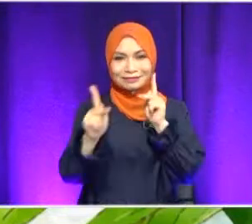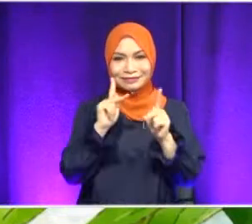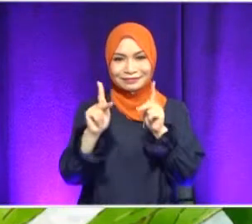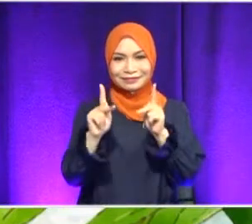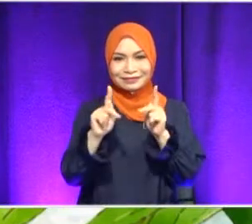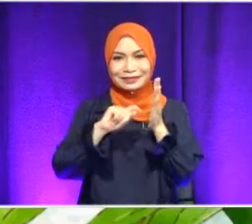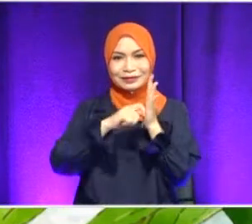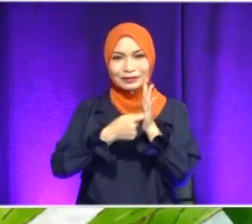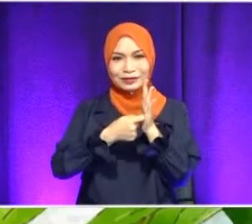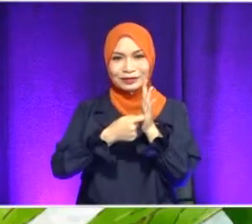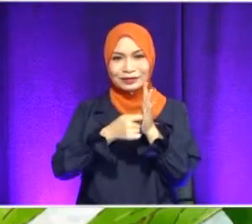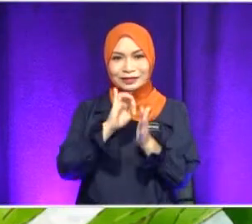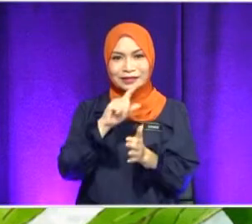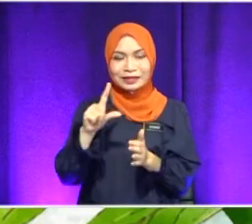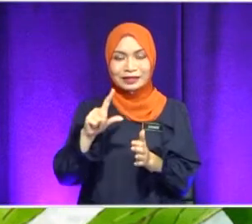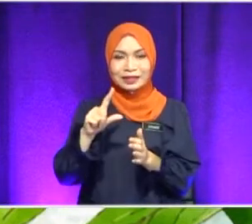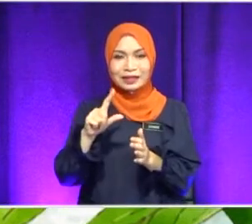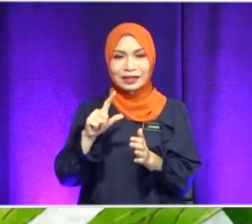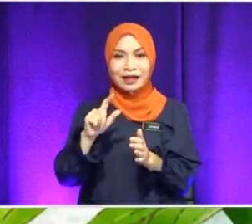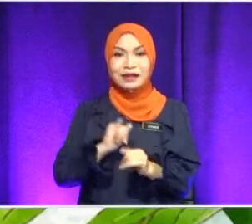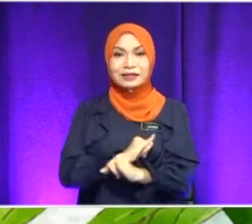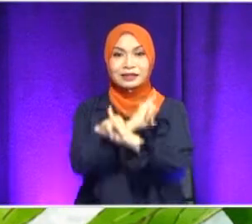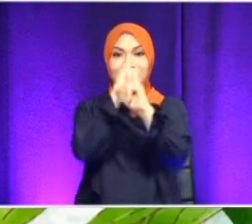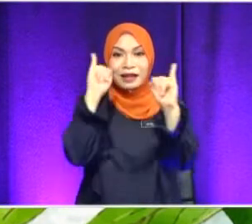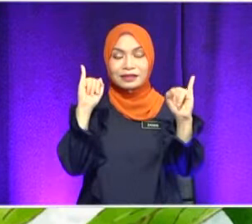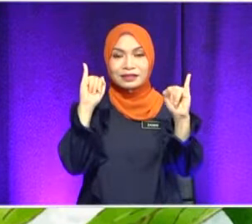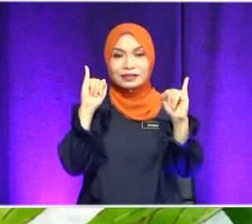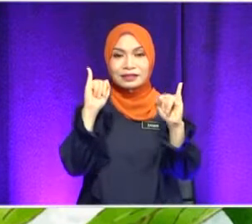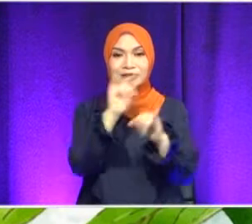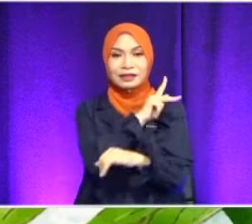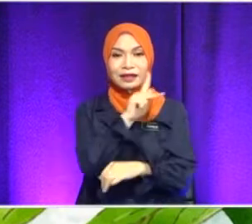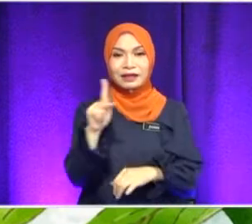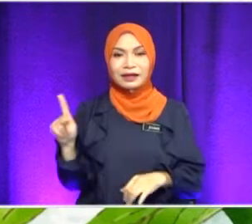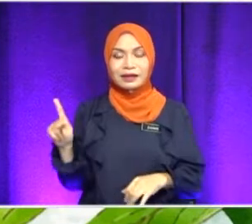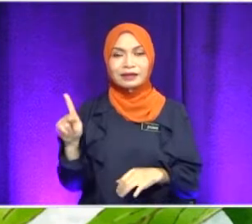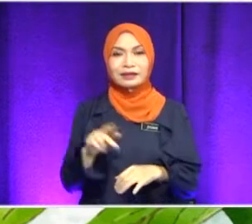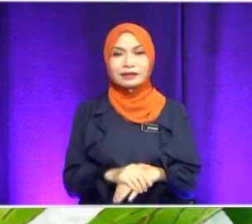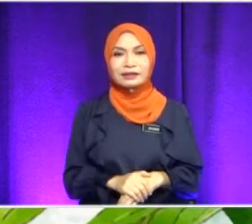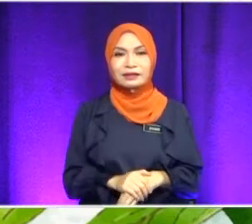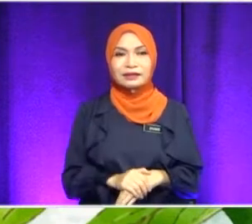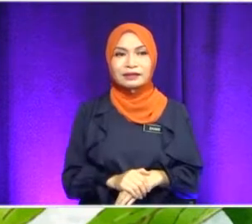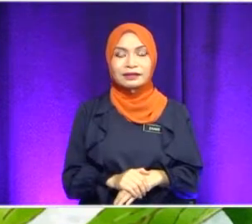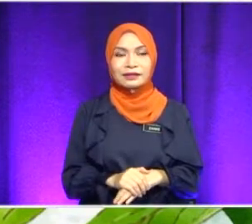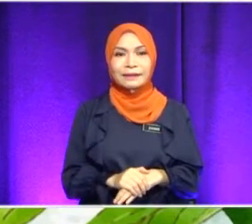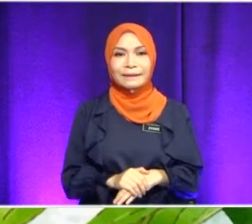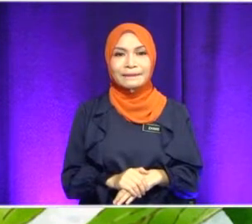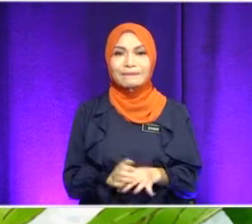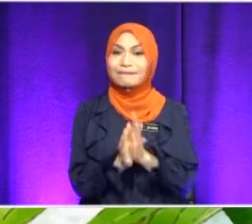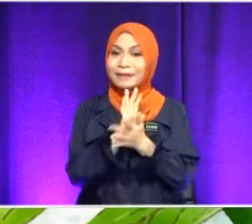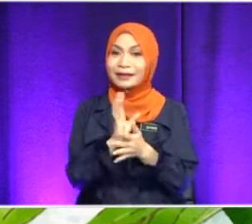soal ini denah Terangkan tipe adaptasi akan jadi pemanen kita perlu bagikan